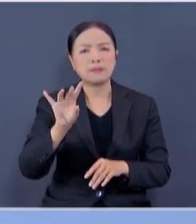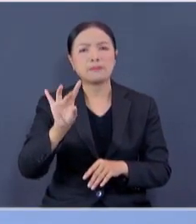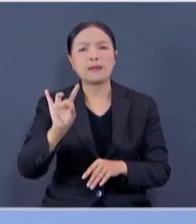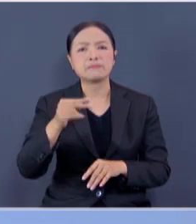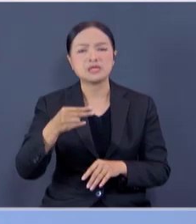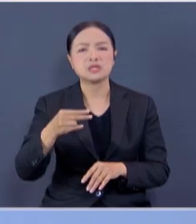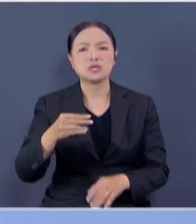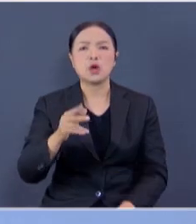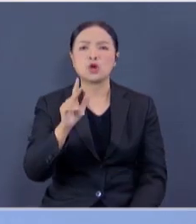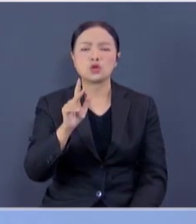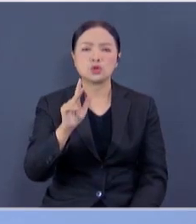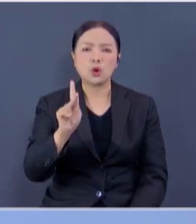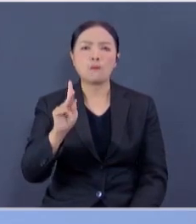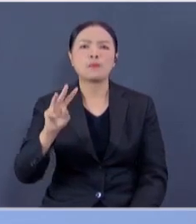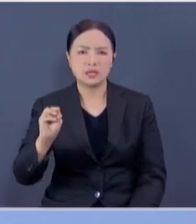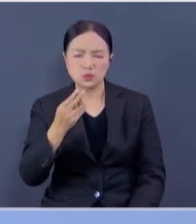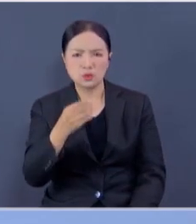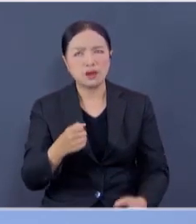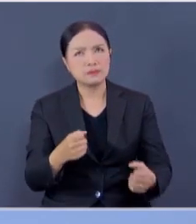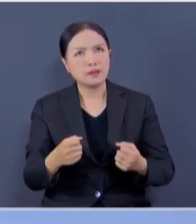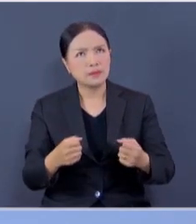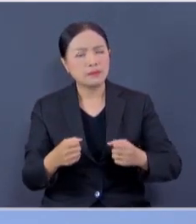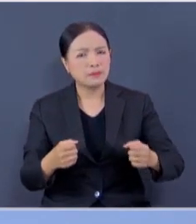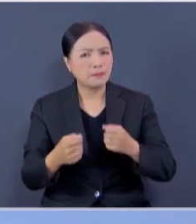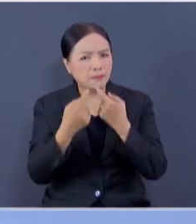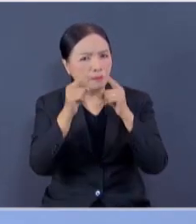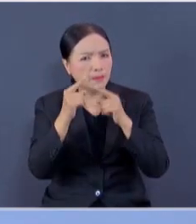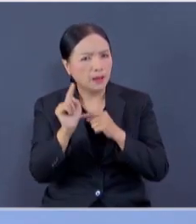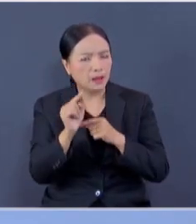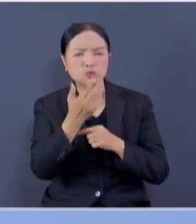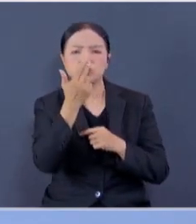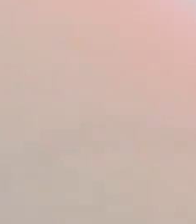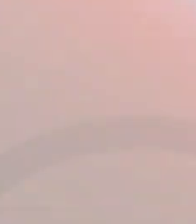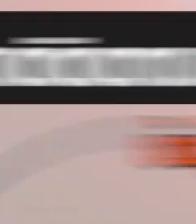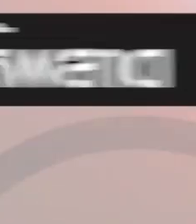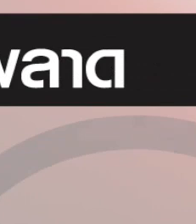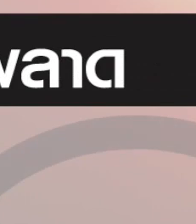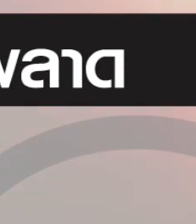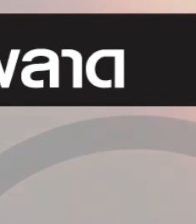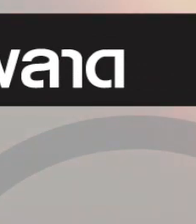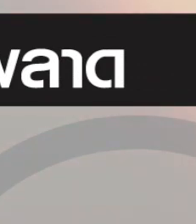กว่าลองเช็คดูถ้าดึงเบรกมือแล้วมันดูหลวมๆแปลกๆเนี่ยอันนี้อาจจะต้องตรวจสอบกันนะคะ